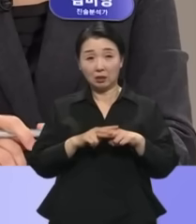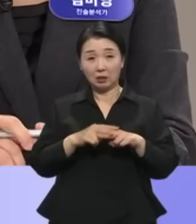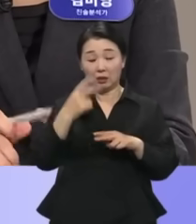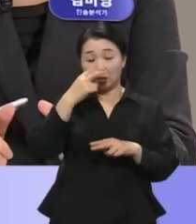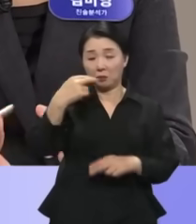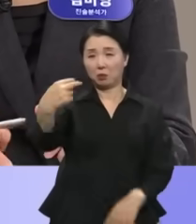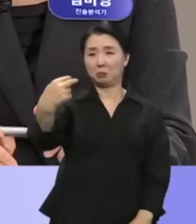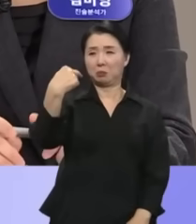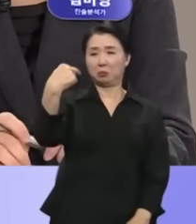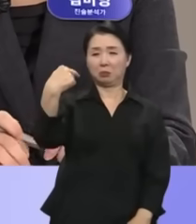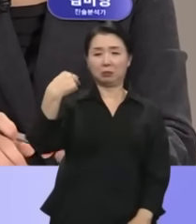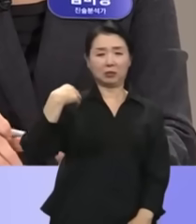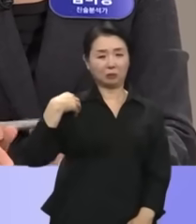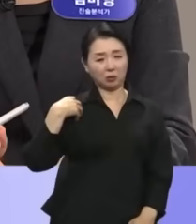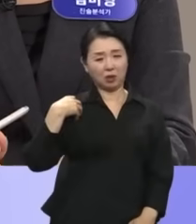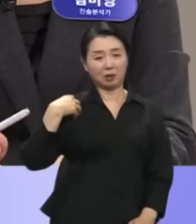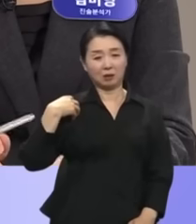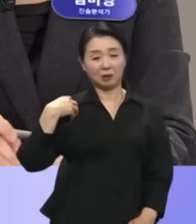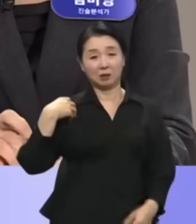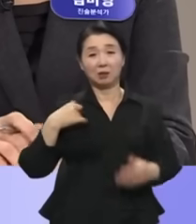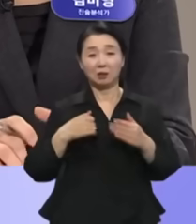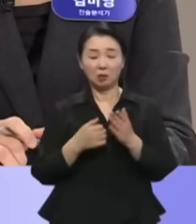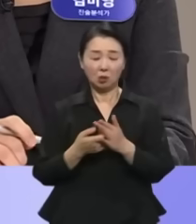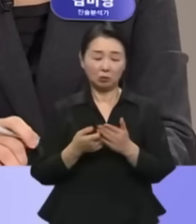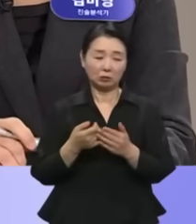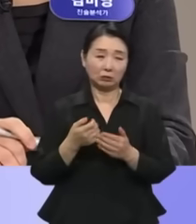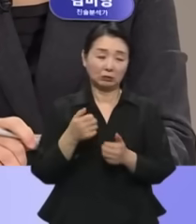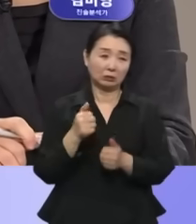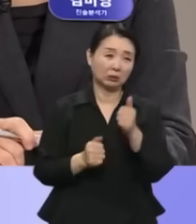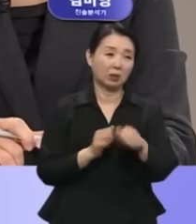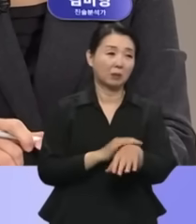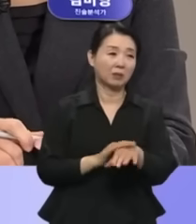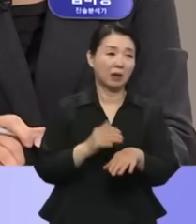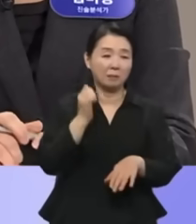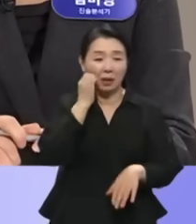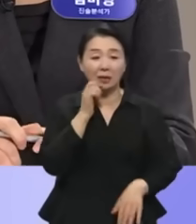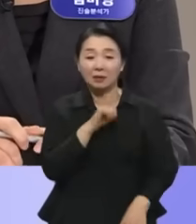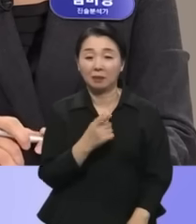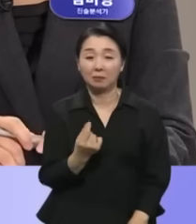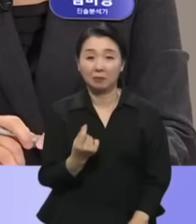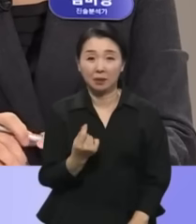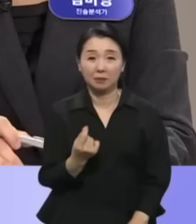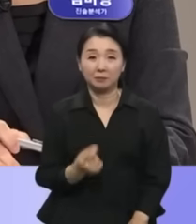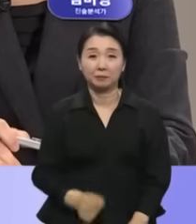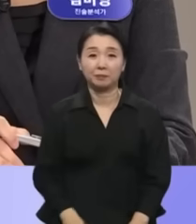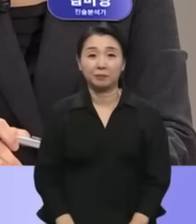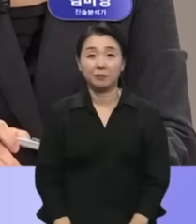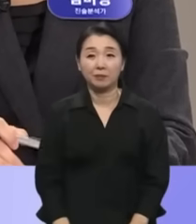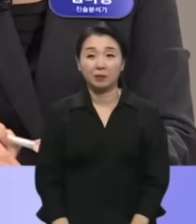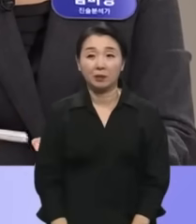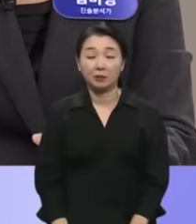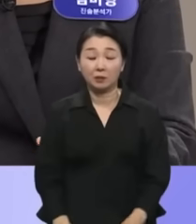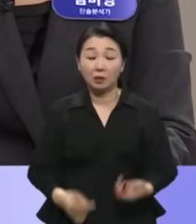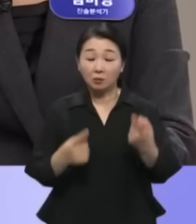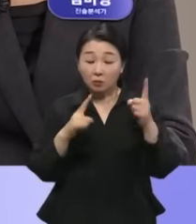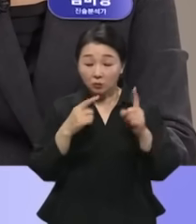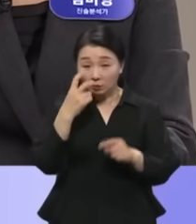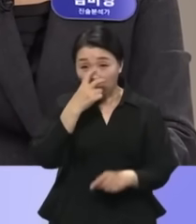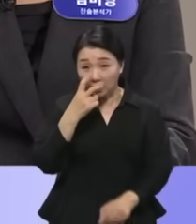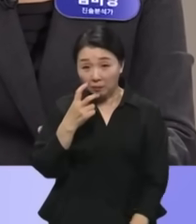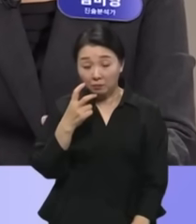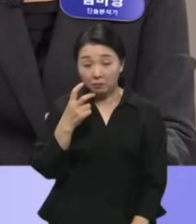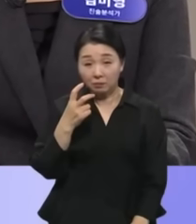집중하게 부담스러웠다 뭐 이런 유의 이야기들이 많기 때문에 실제로 수능 감독관들 그 유의